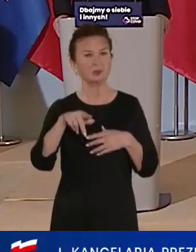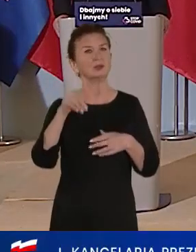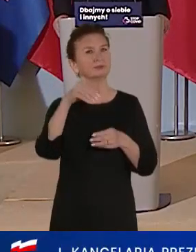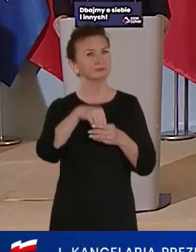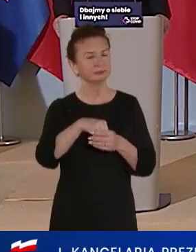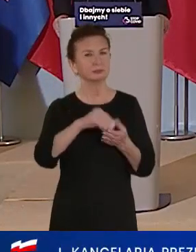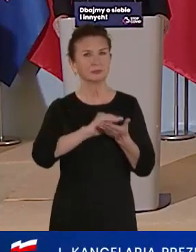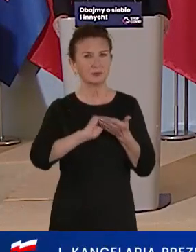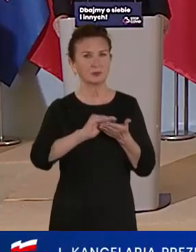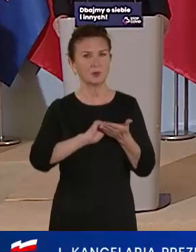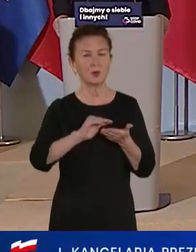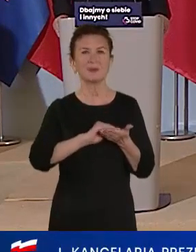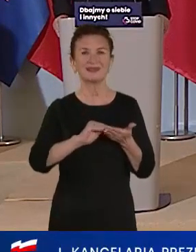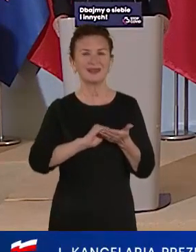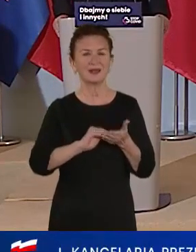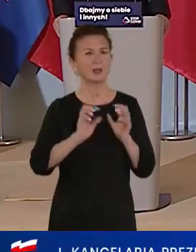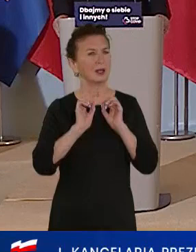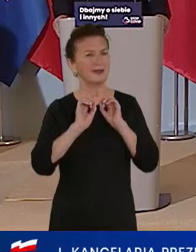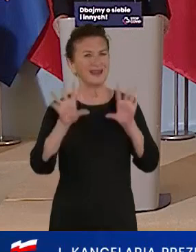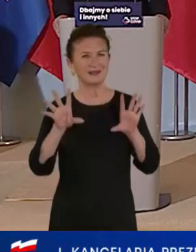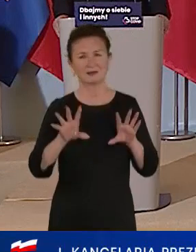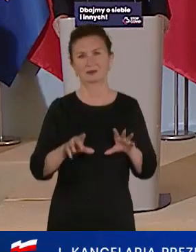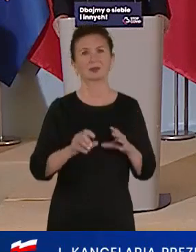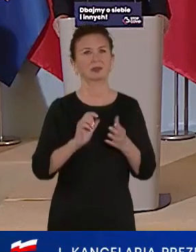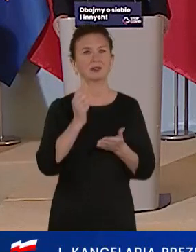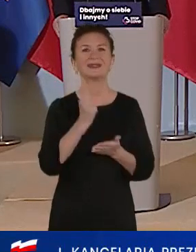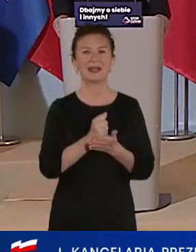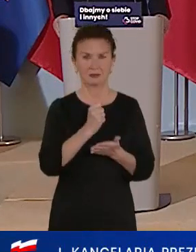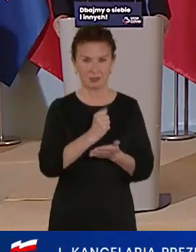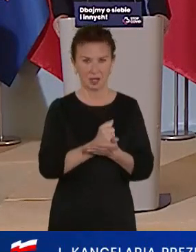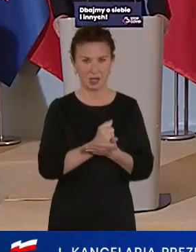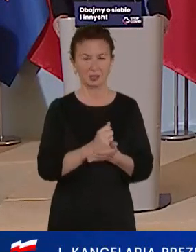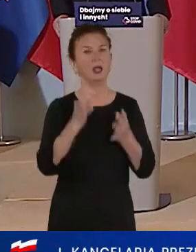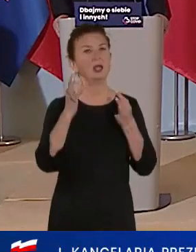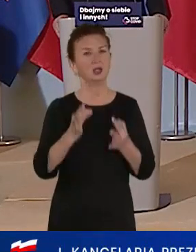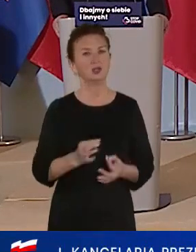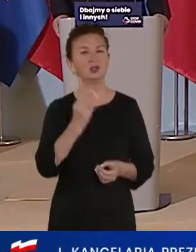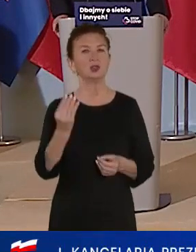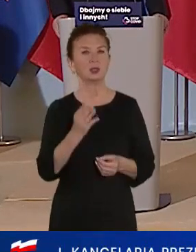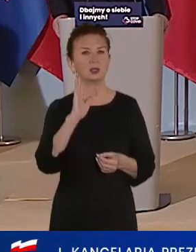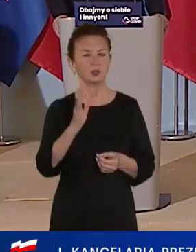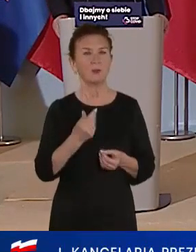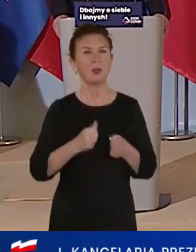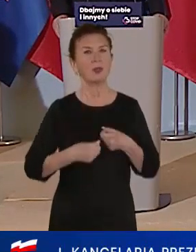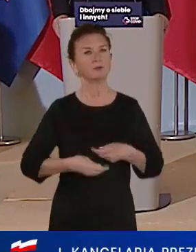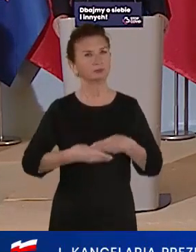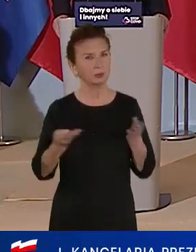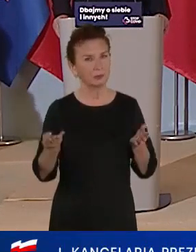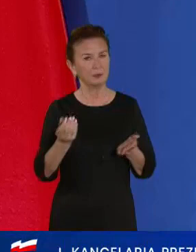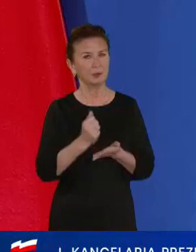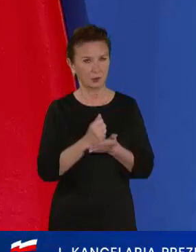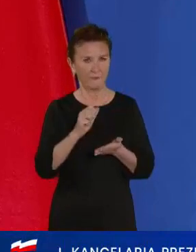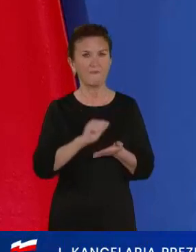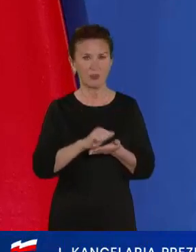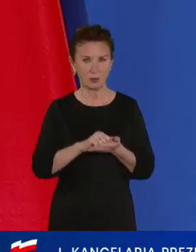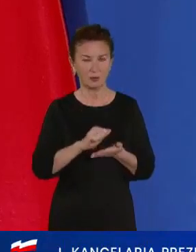zawiera klarowne zasady, zasady, które zostaną dzisiaj jeszcze opublikowane w formie projektów rozporządzeń